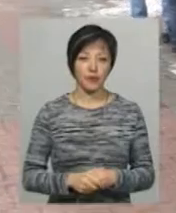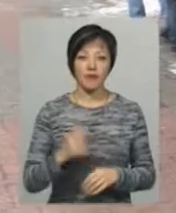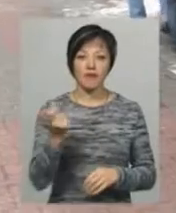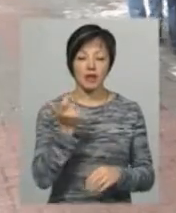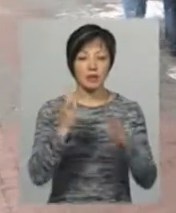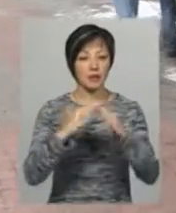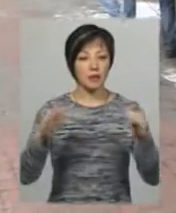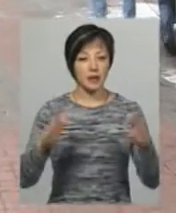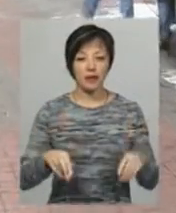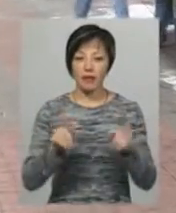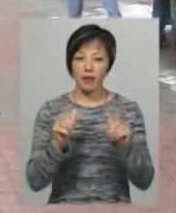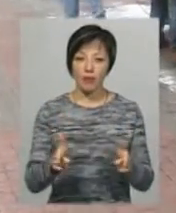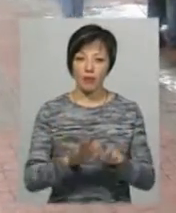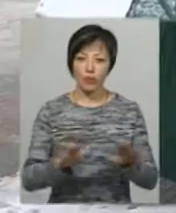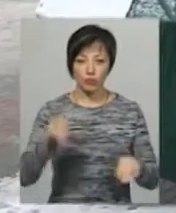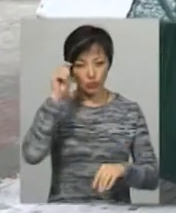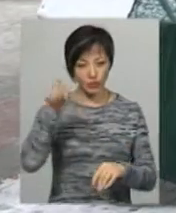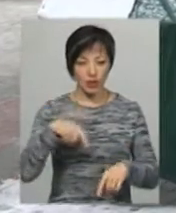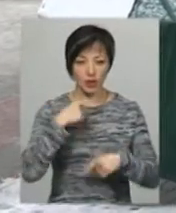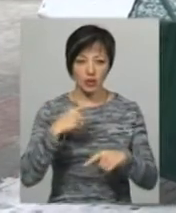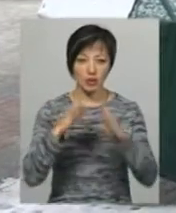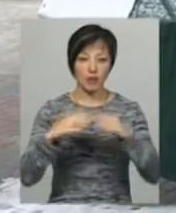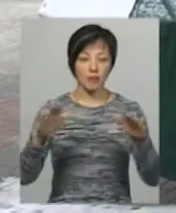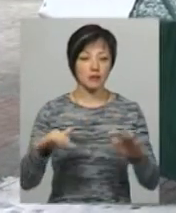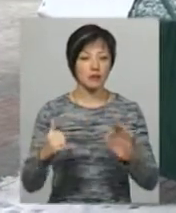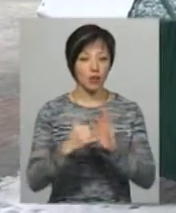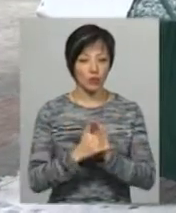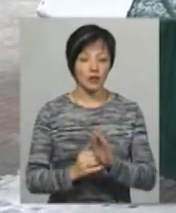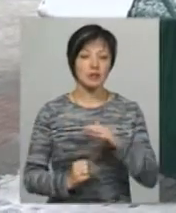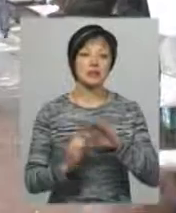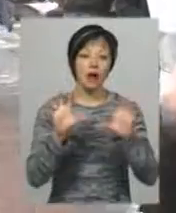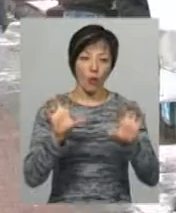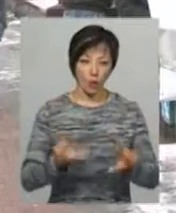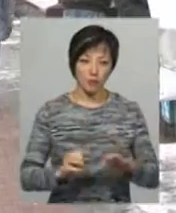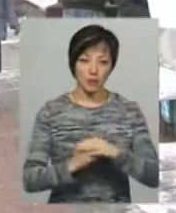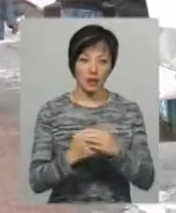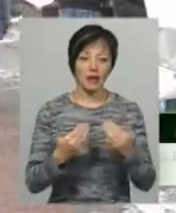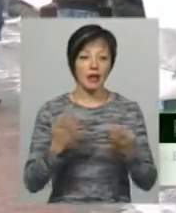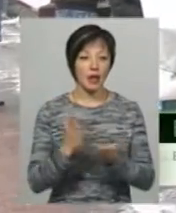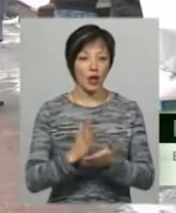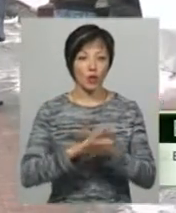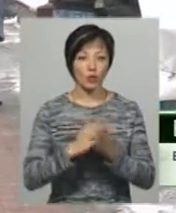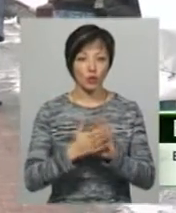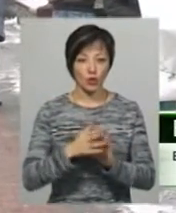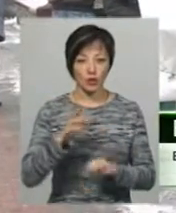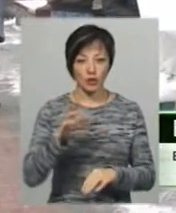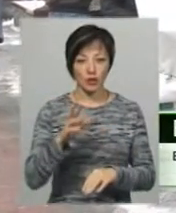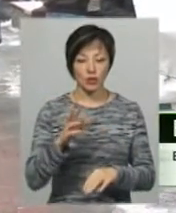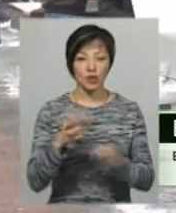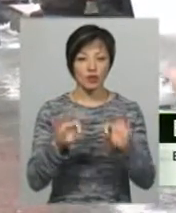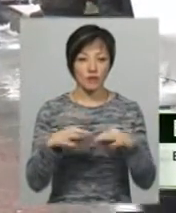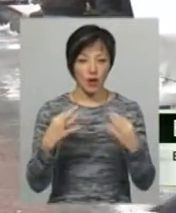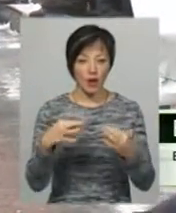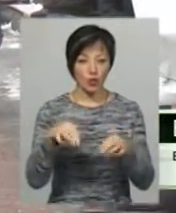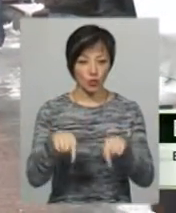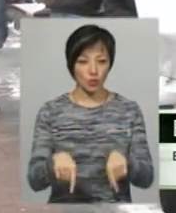намету з інспектором не погоджується. Чоловік переконує, намет встановлений на законних підставах. Є договір про державний нотаріат, який дозволяє нам стояти